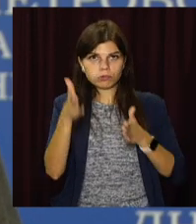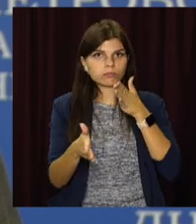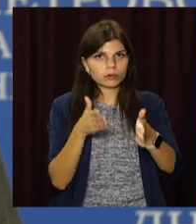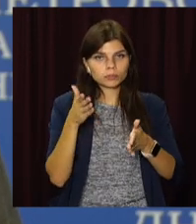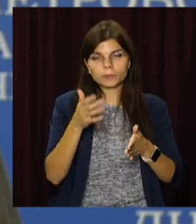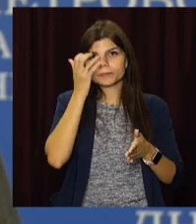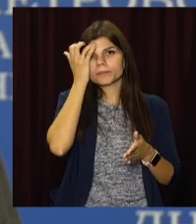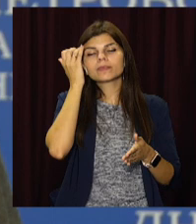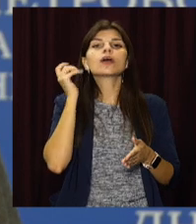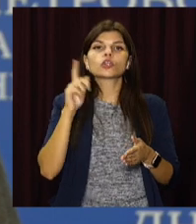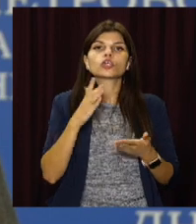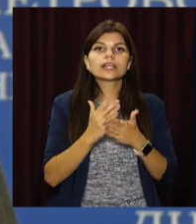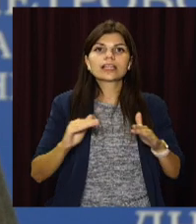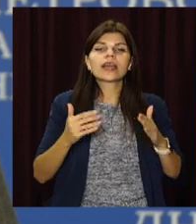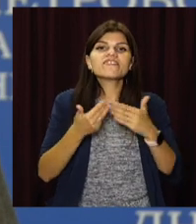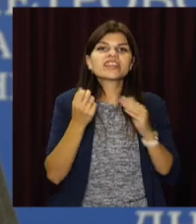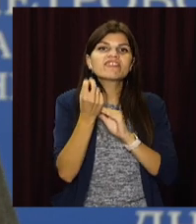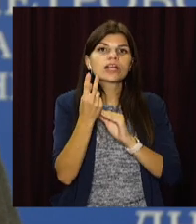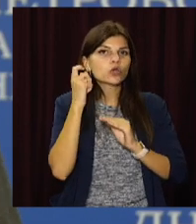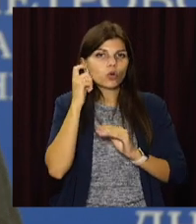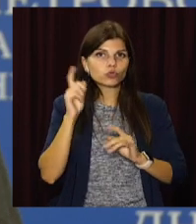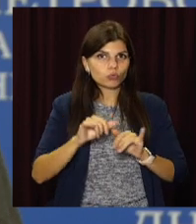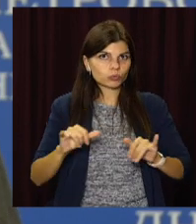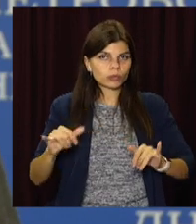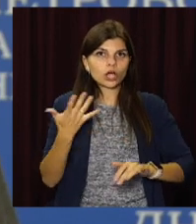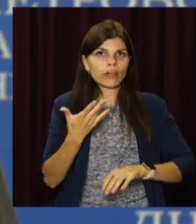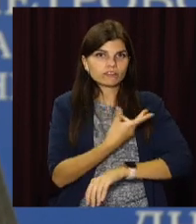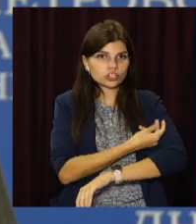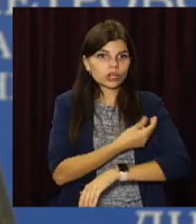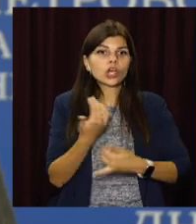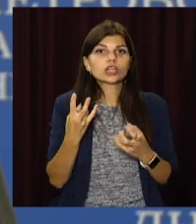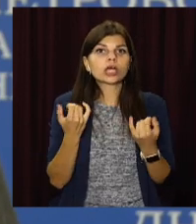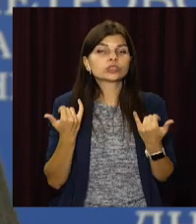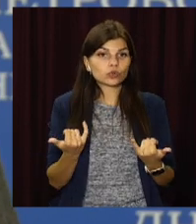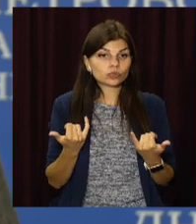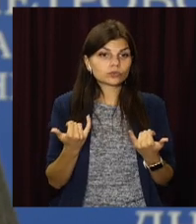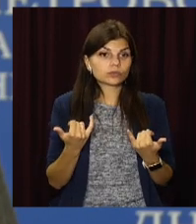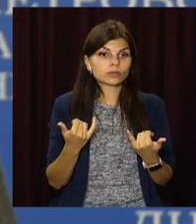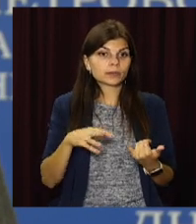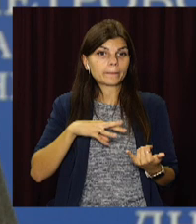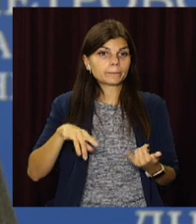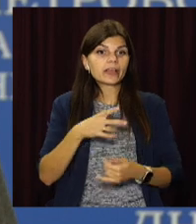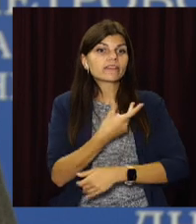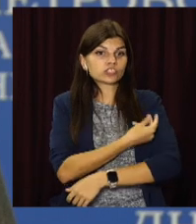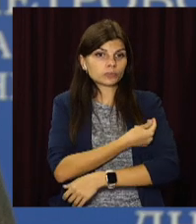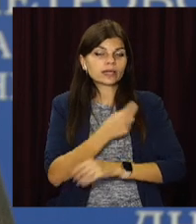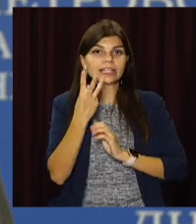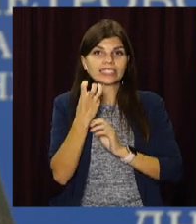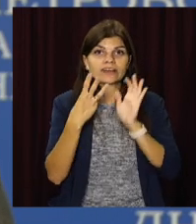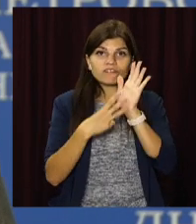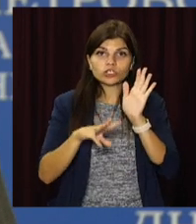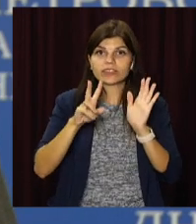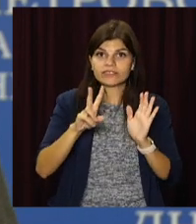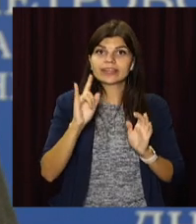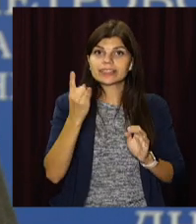збільшилась у нас кількість дітей віком від 12 років, які щеплюються. Вже на сьогодні ми щепили